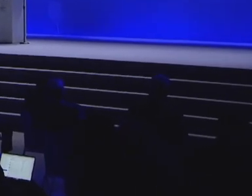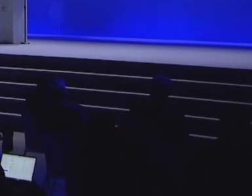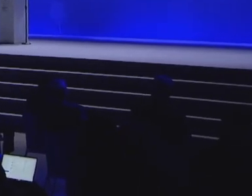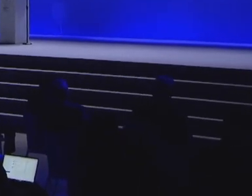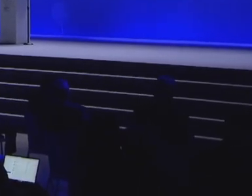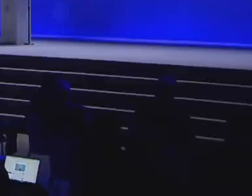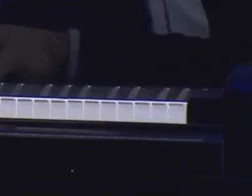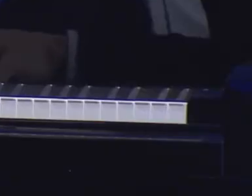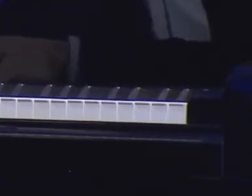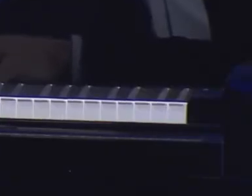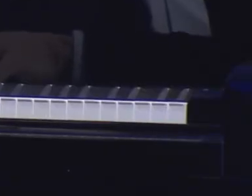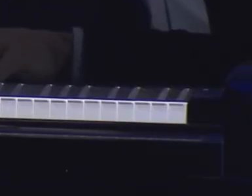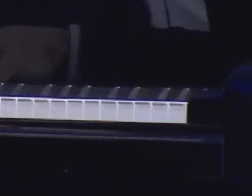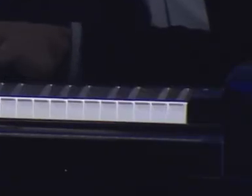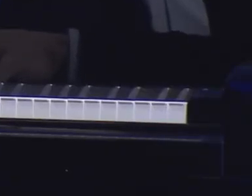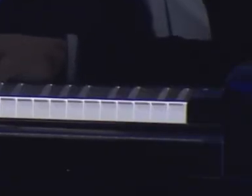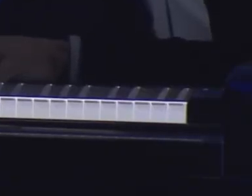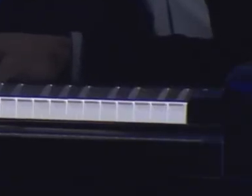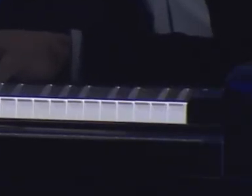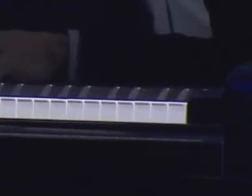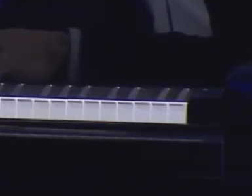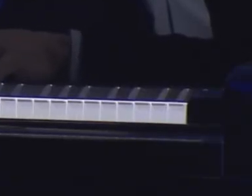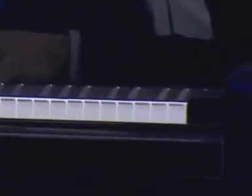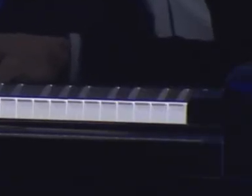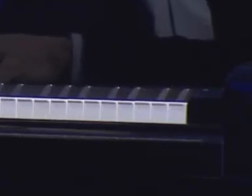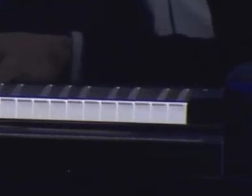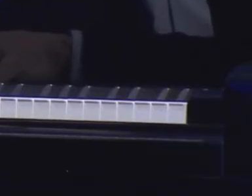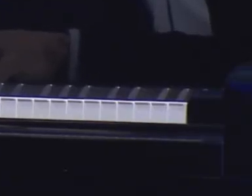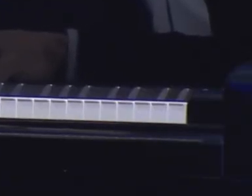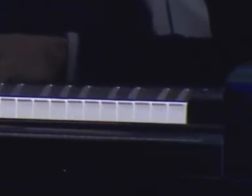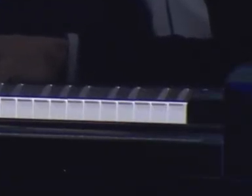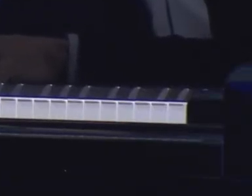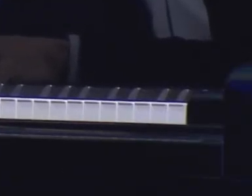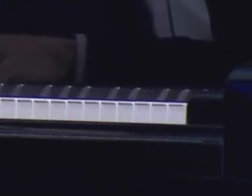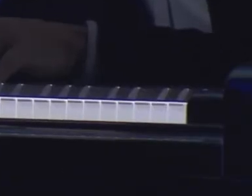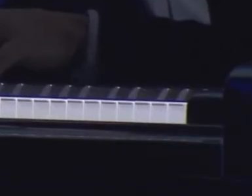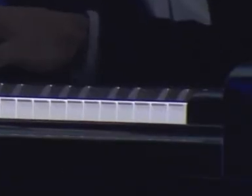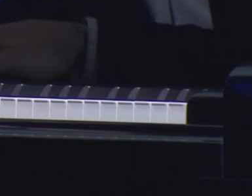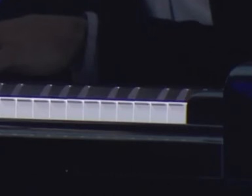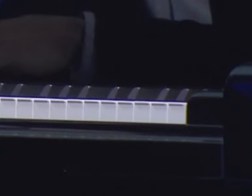Thank you.